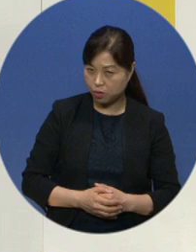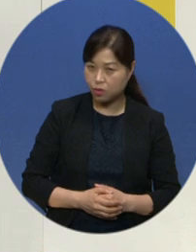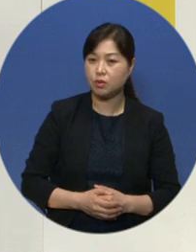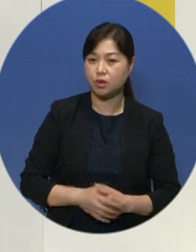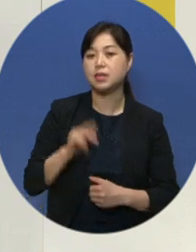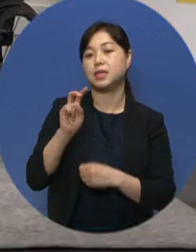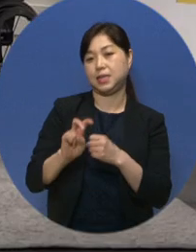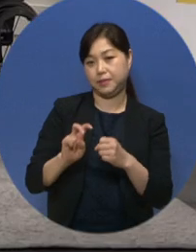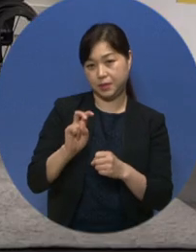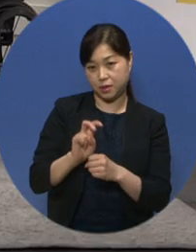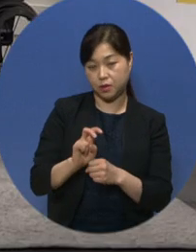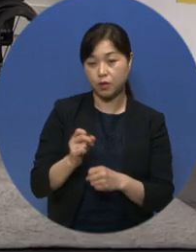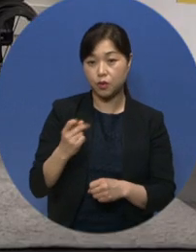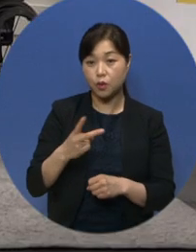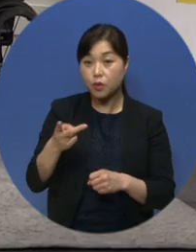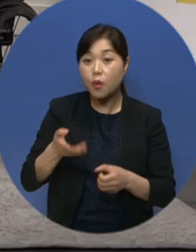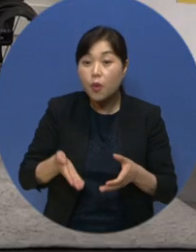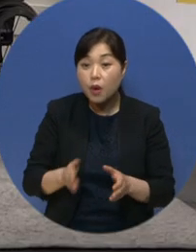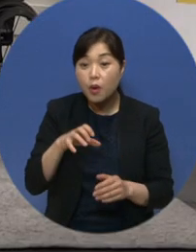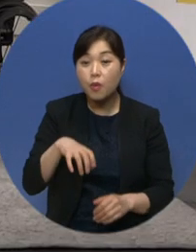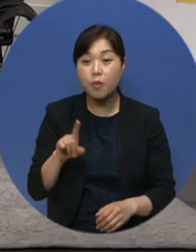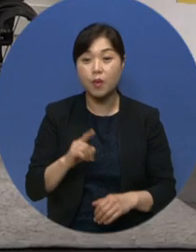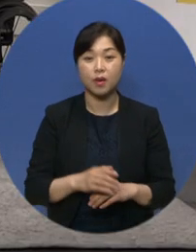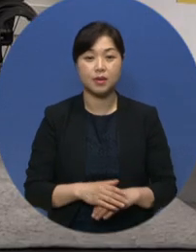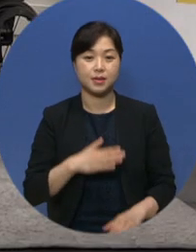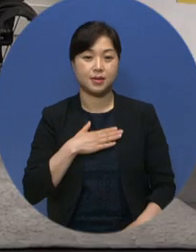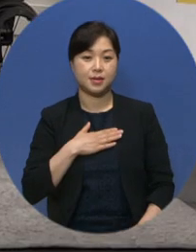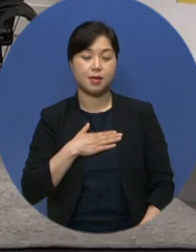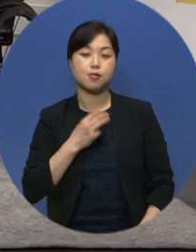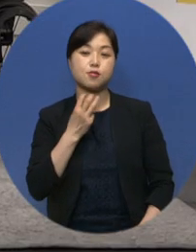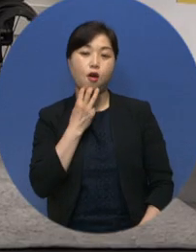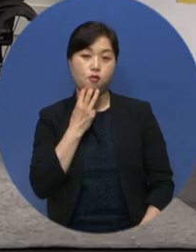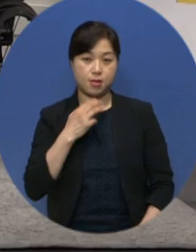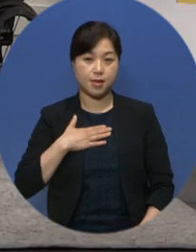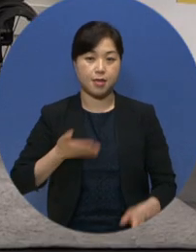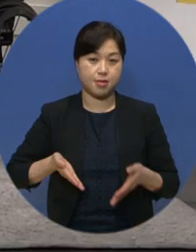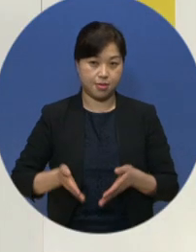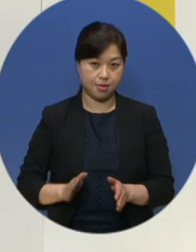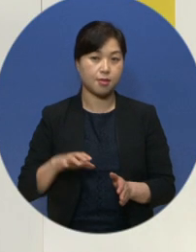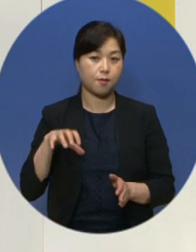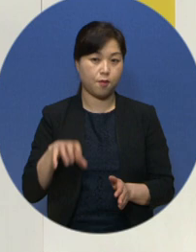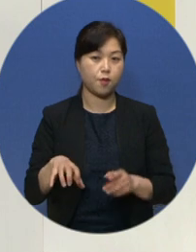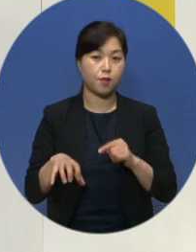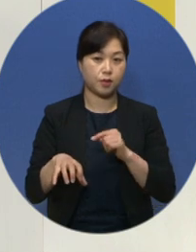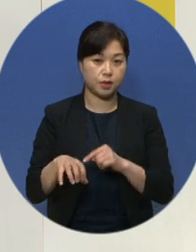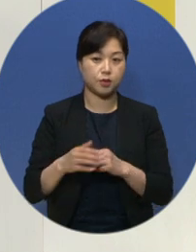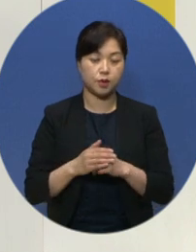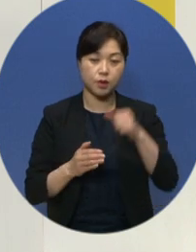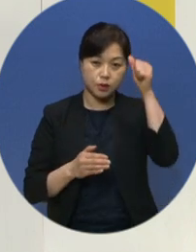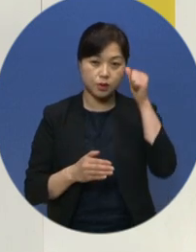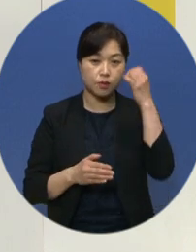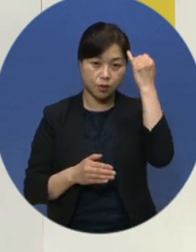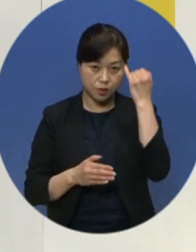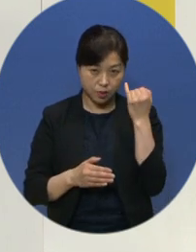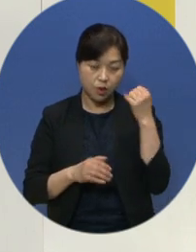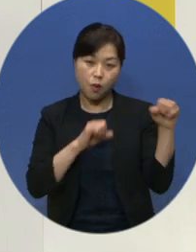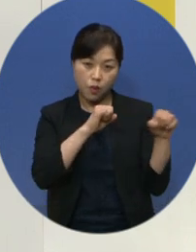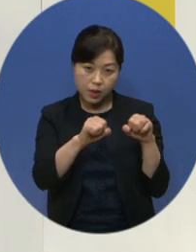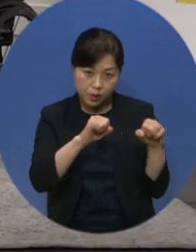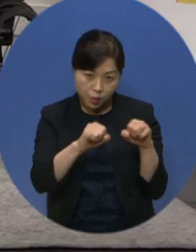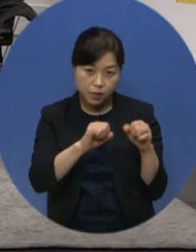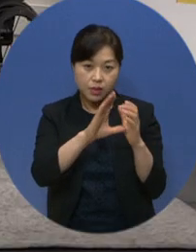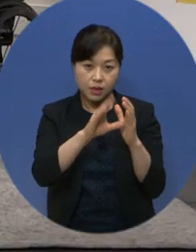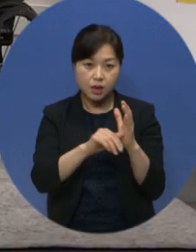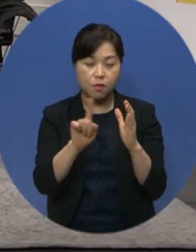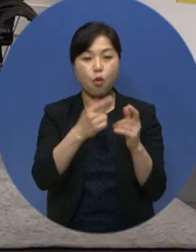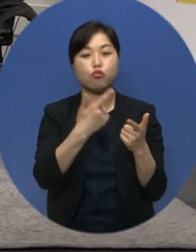졌고 고양이 어디라고 그랬죠 고향은 제제가 서울 이제 태어난 곳이구요 예 청소년기부터 이제 활동했던 데는 부산에 가서